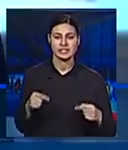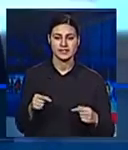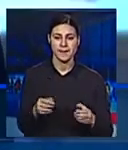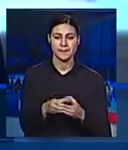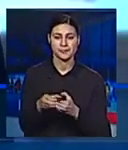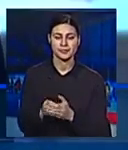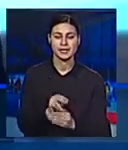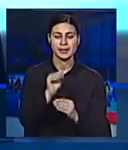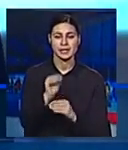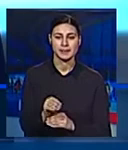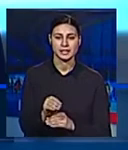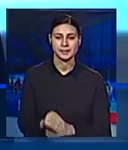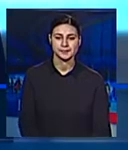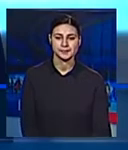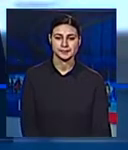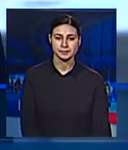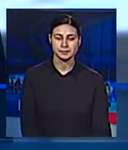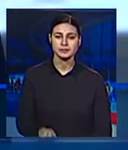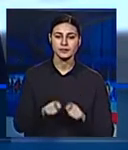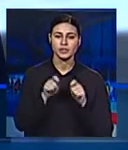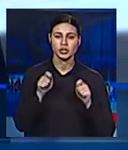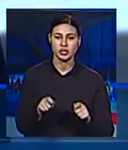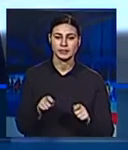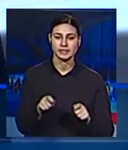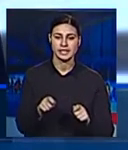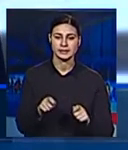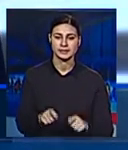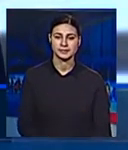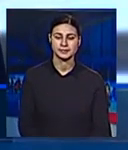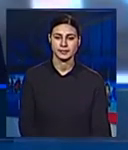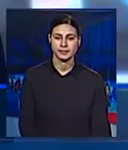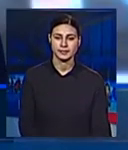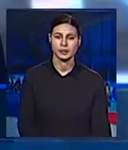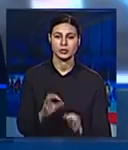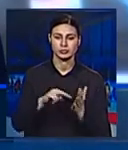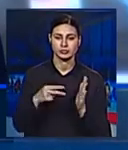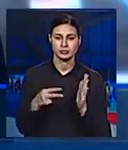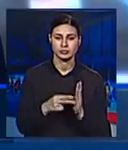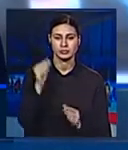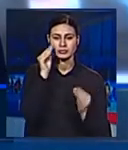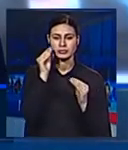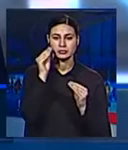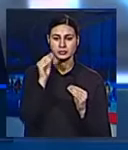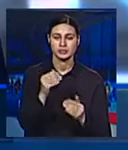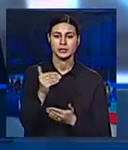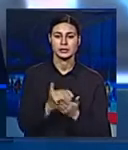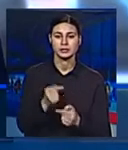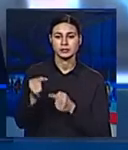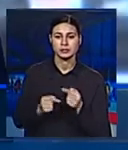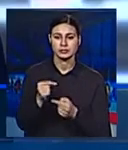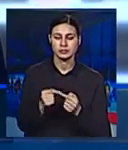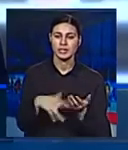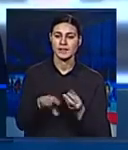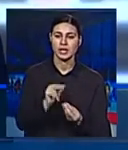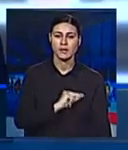ინსტიტუციებს, დამატებით ინსტიტუციებს შექმნას სტრატეგიული და პროგრამული დოკუმენტების იერარქიას, ყველას